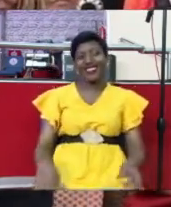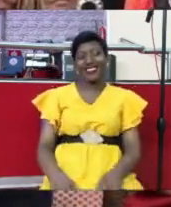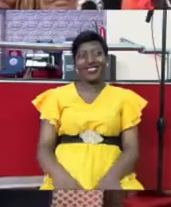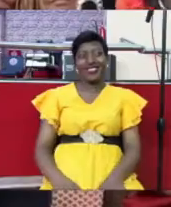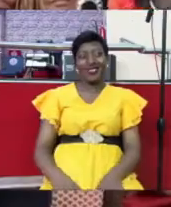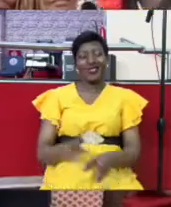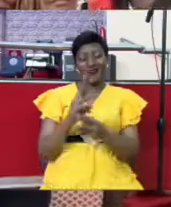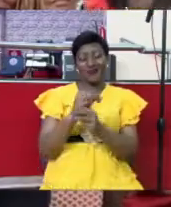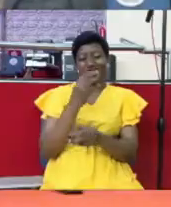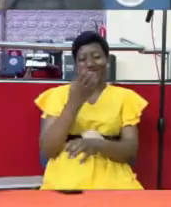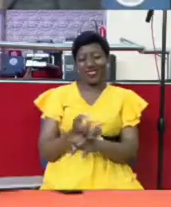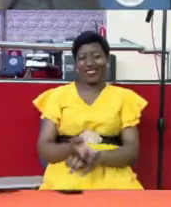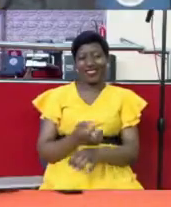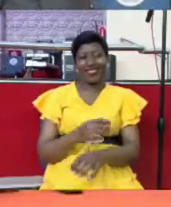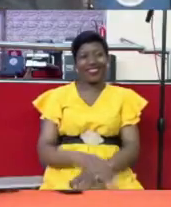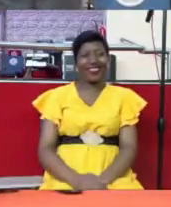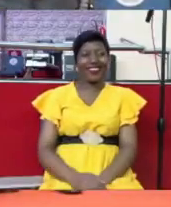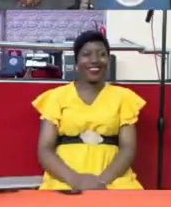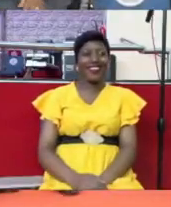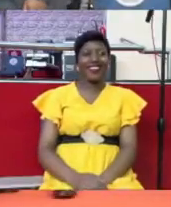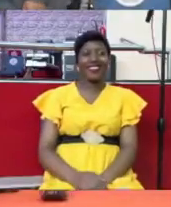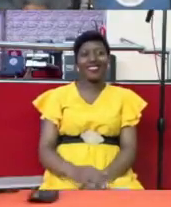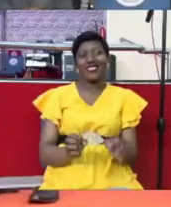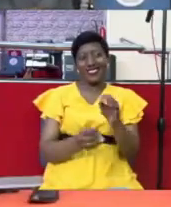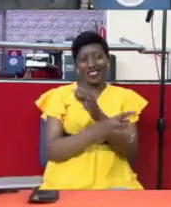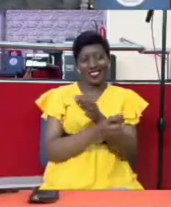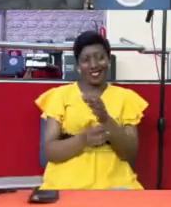itakuwa ya kustajabisha.